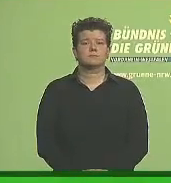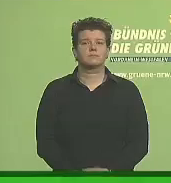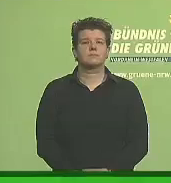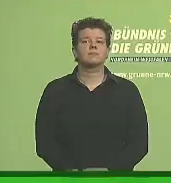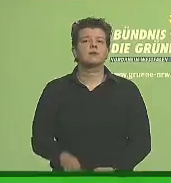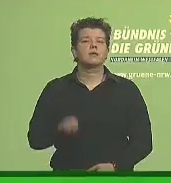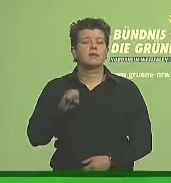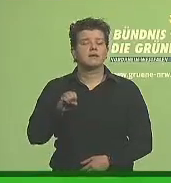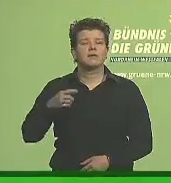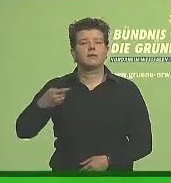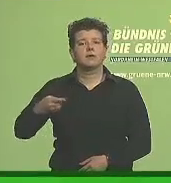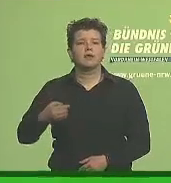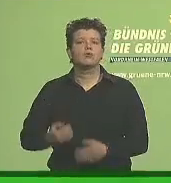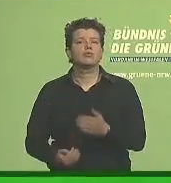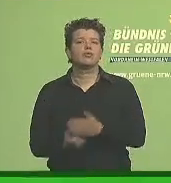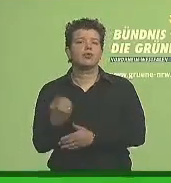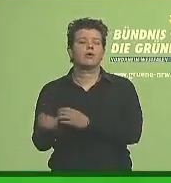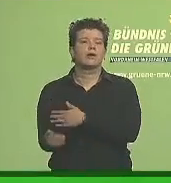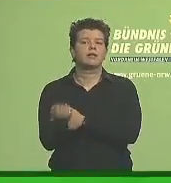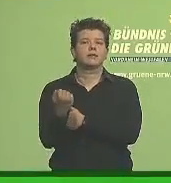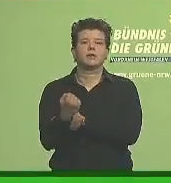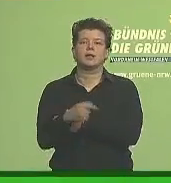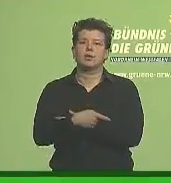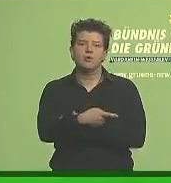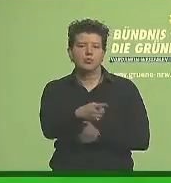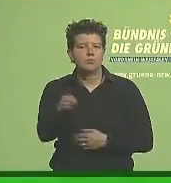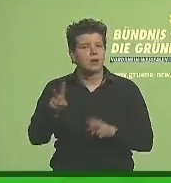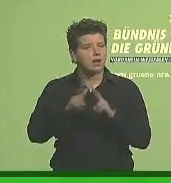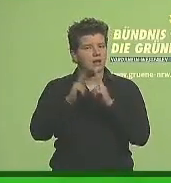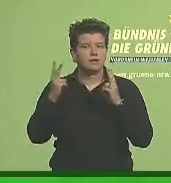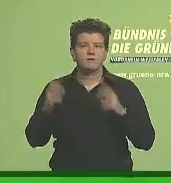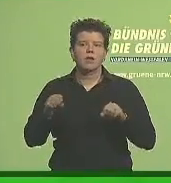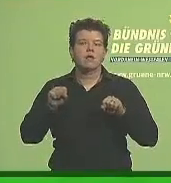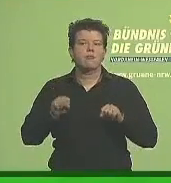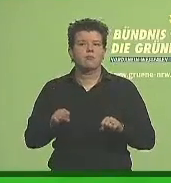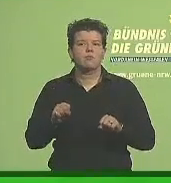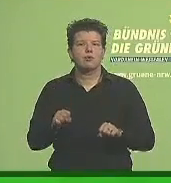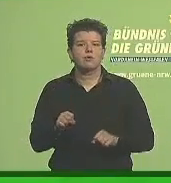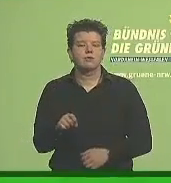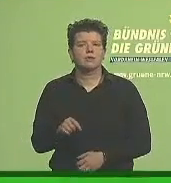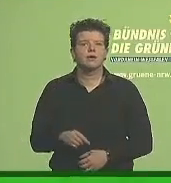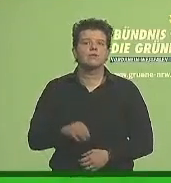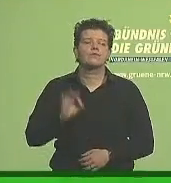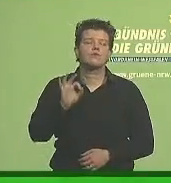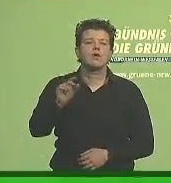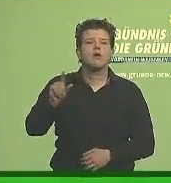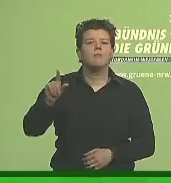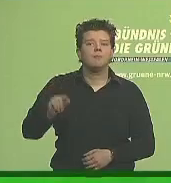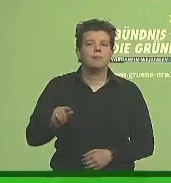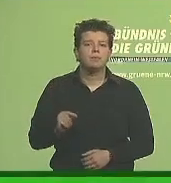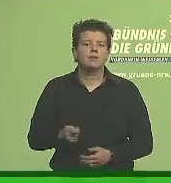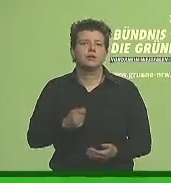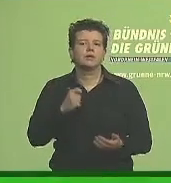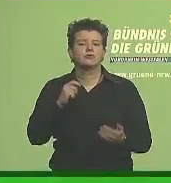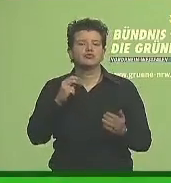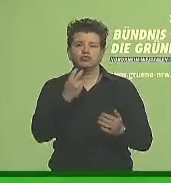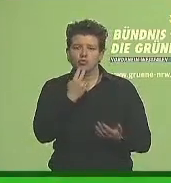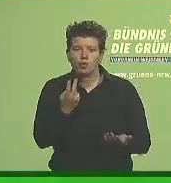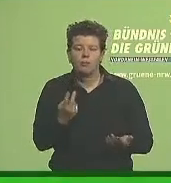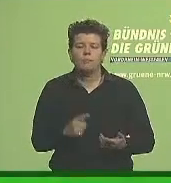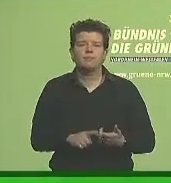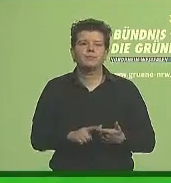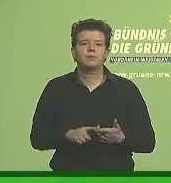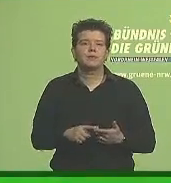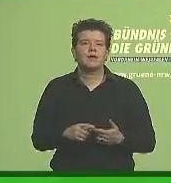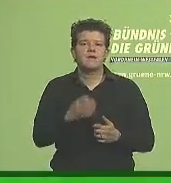überall Möglichkeiten zur autonomen, billigen, kostengünstigen Strom- und Wärmeversorgung bietet und damit